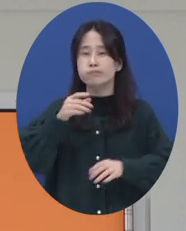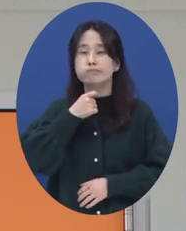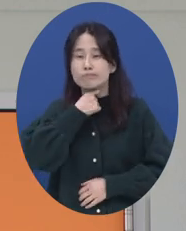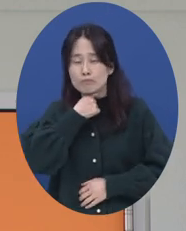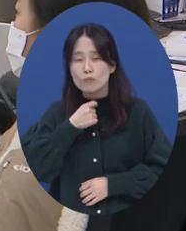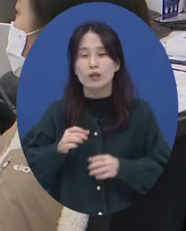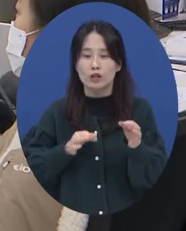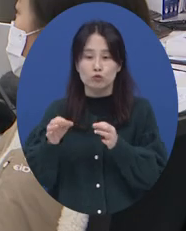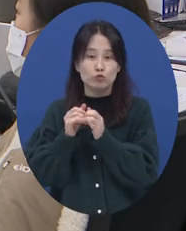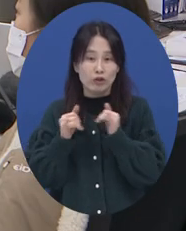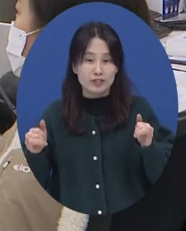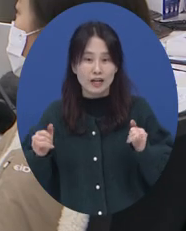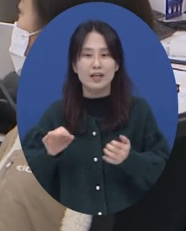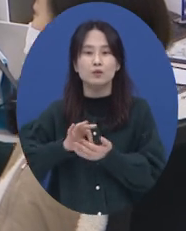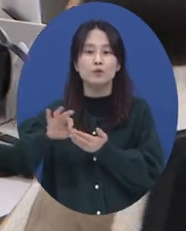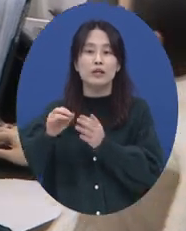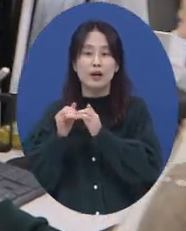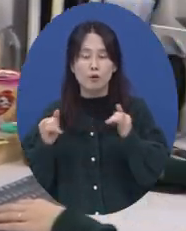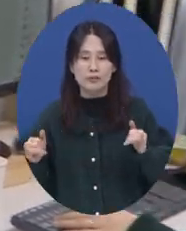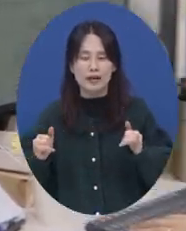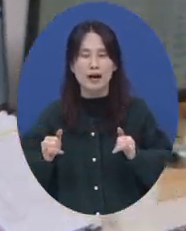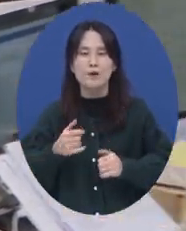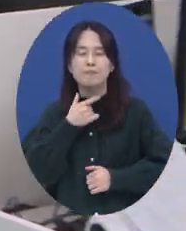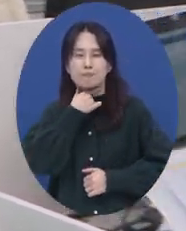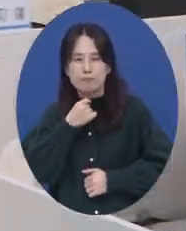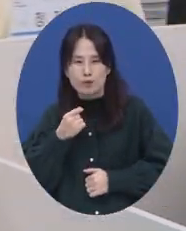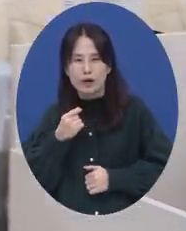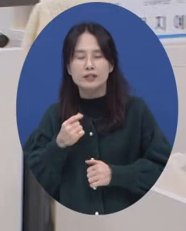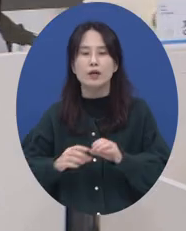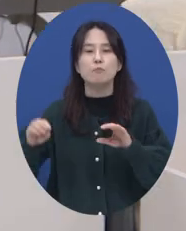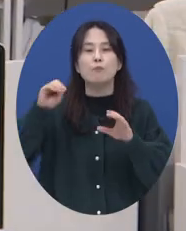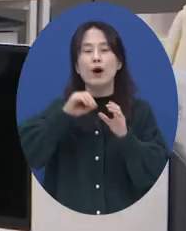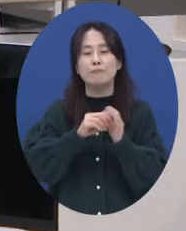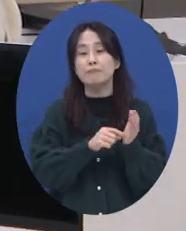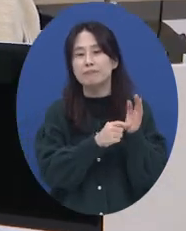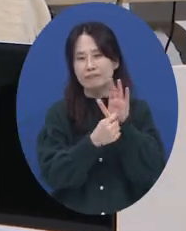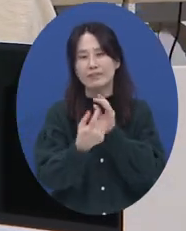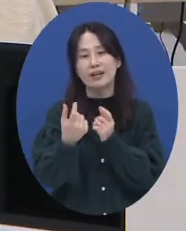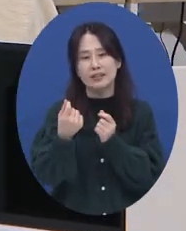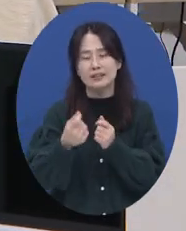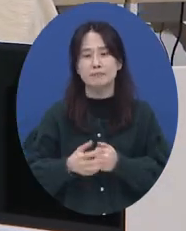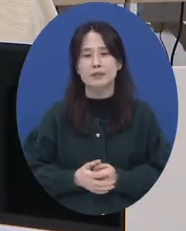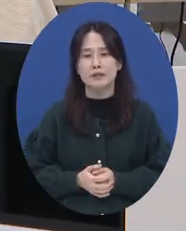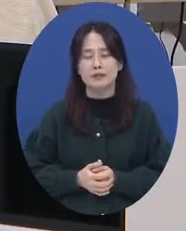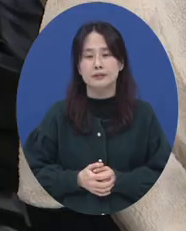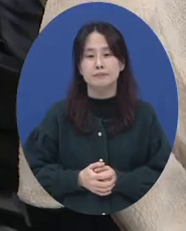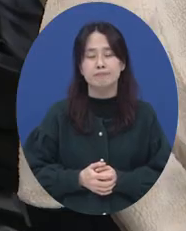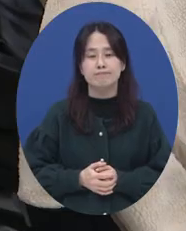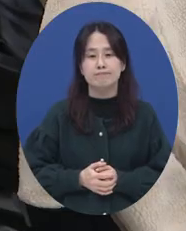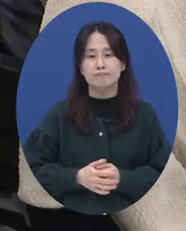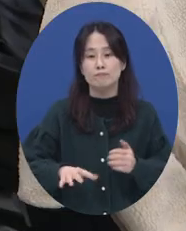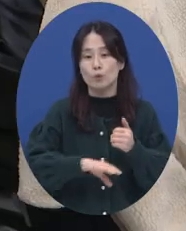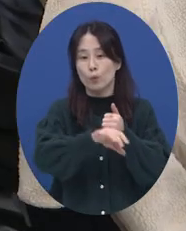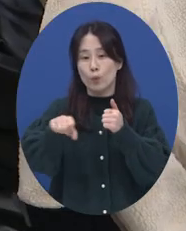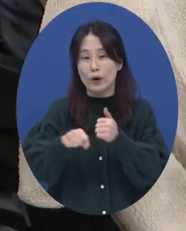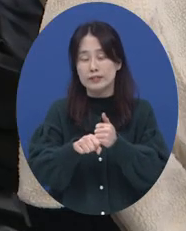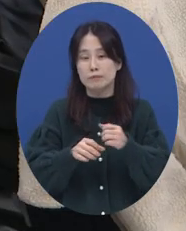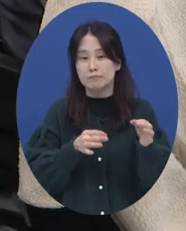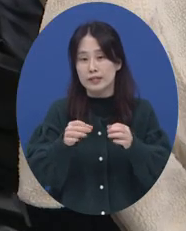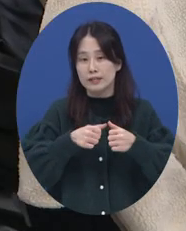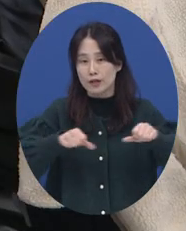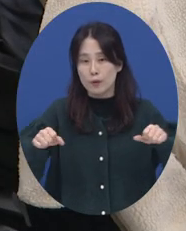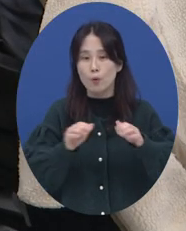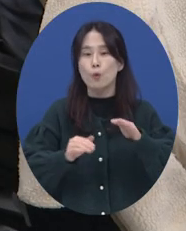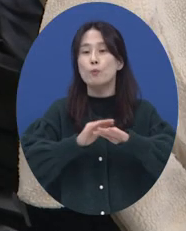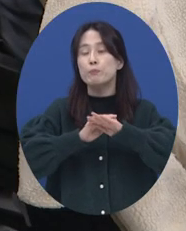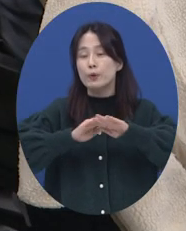소비자들의 열망이 반영된 결과로 이를 바라보고 있습니다 경기도는 배달 앱 시장의 독과점을 떼고 공정한